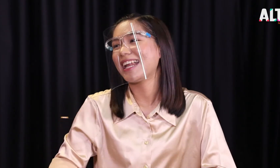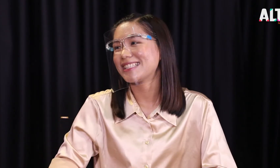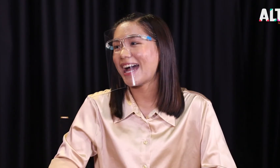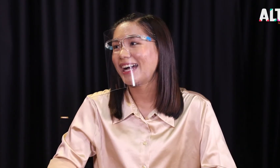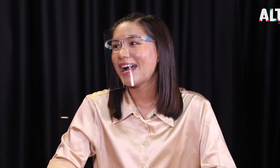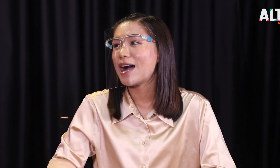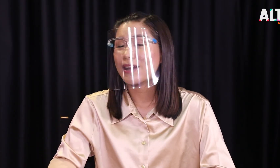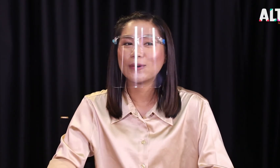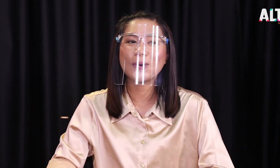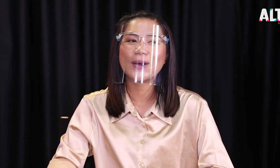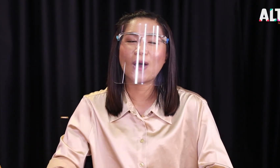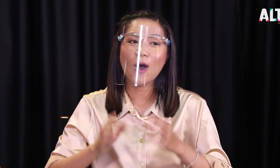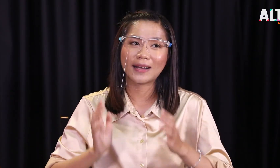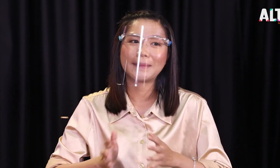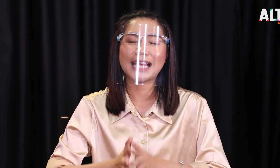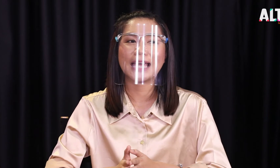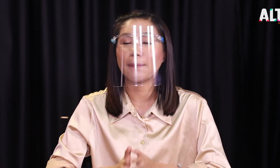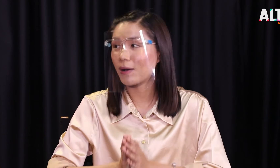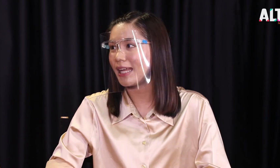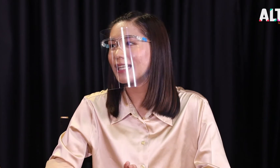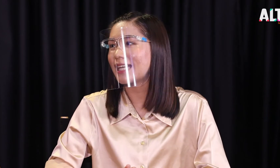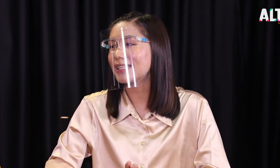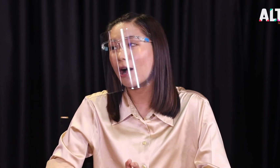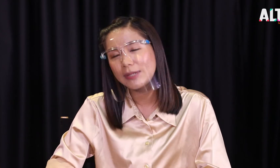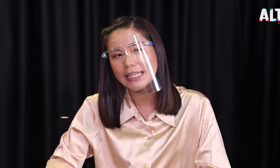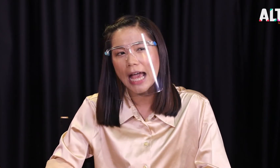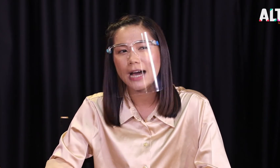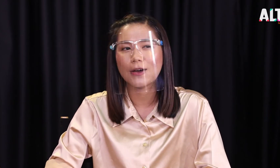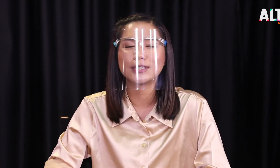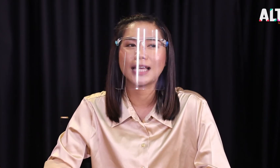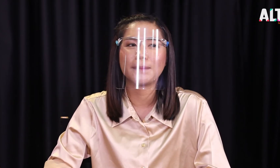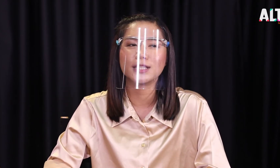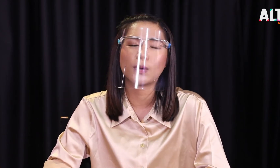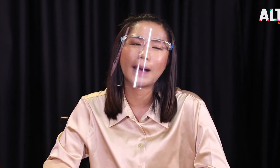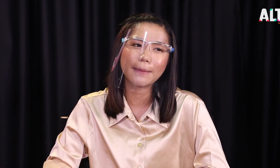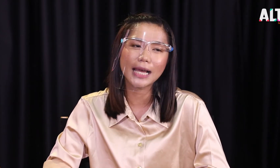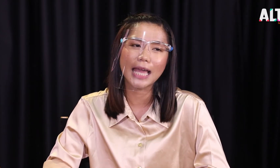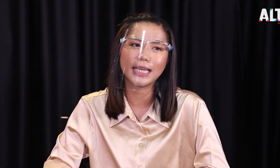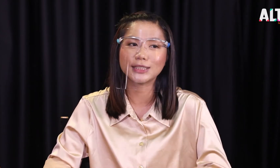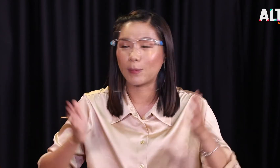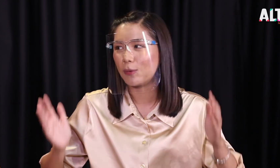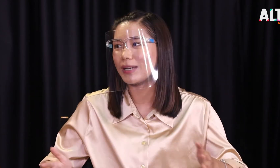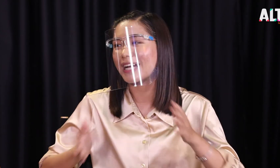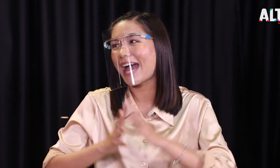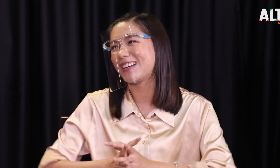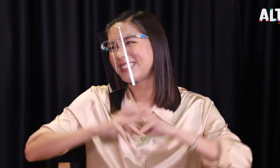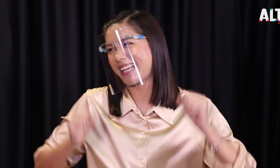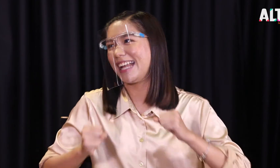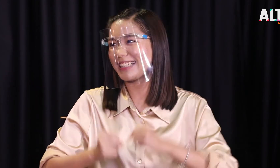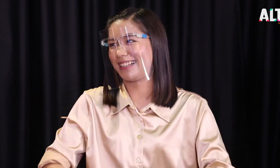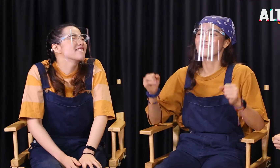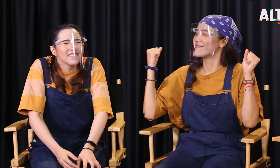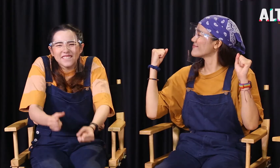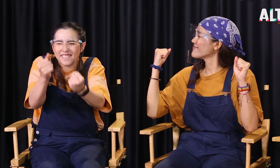อดีไงนะจ๊ะเราก็ควรออกกำลังกายแต่พอดีนะจ๊ะเท่านี้เนี่ยเราก็จะมีสุขภาพร่างกายที่สมบูรณ์ทั้งกายแล้วก็ใจ